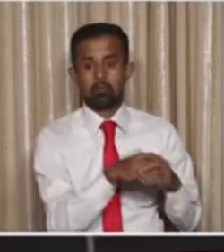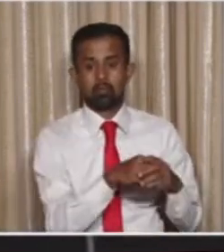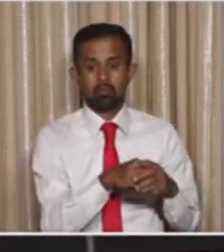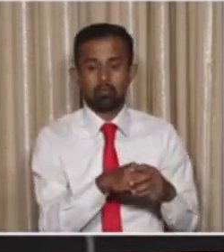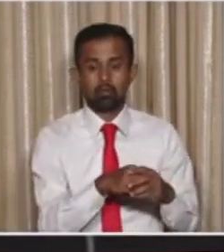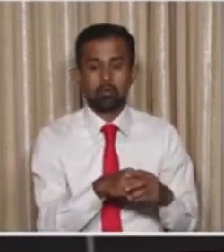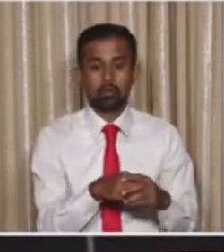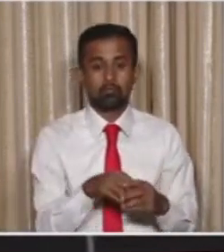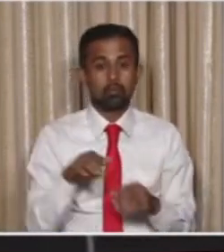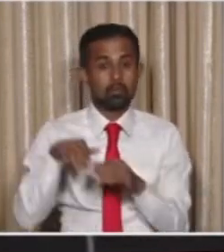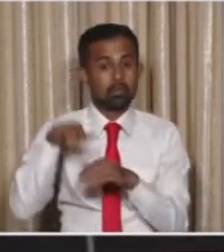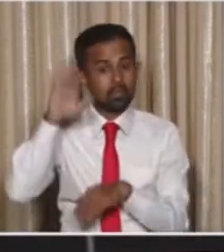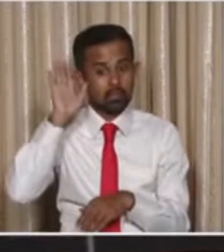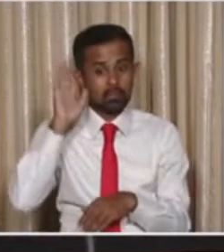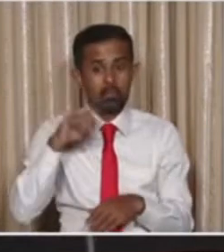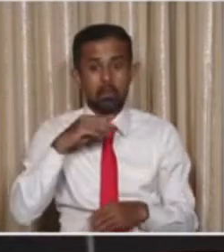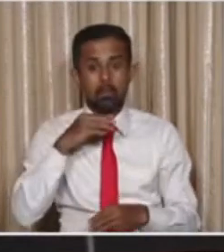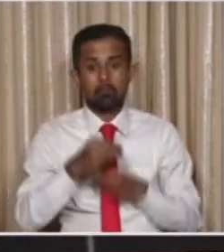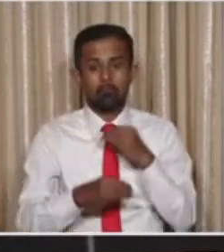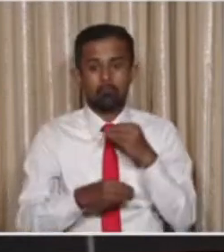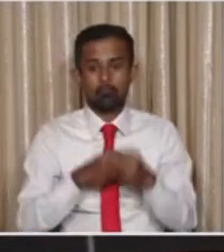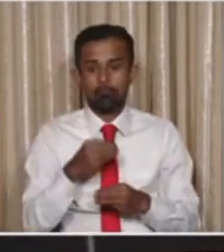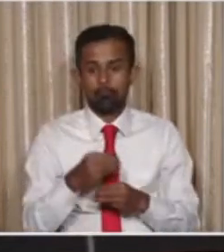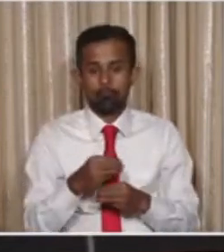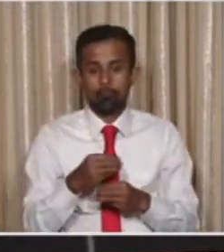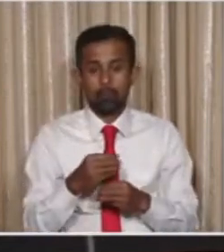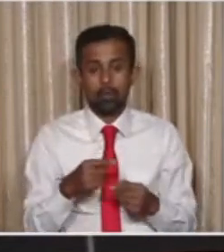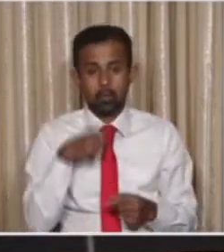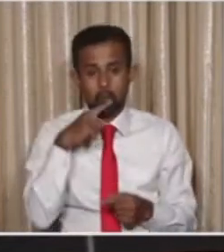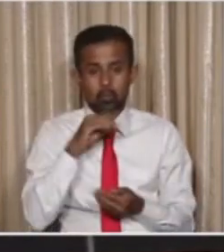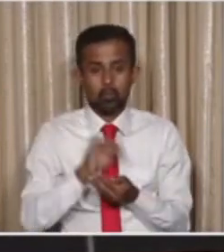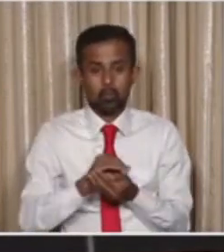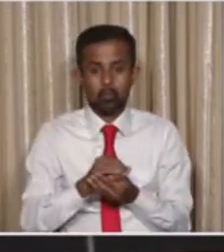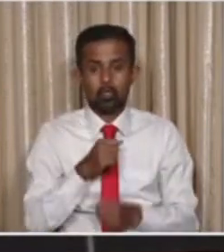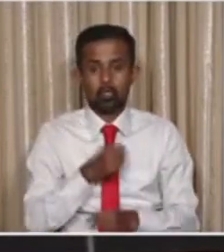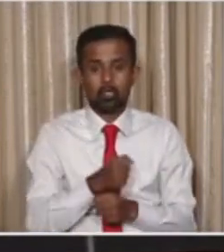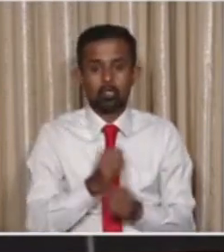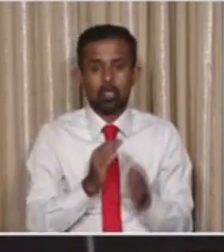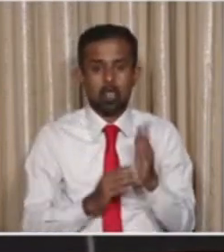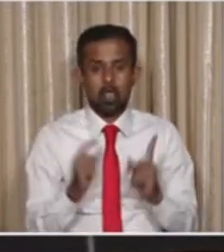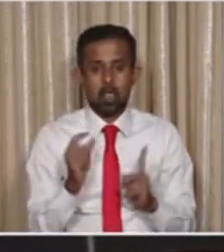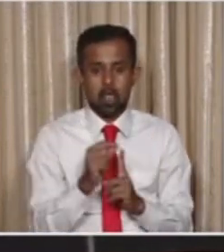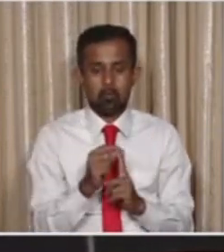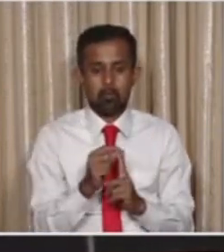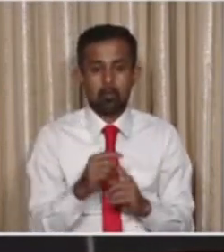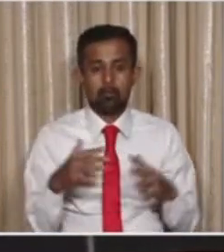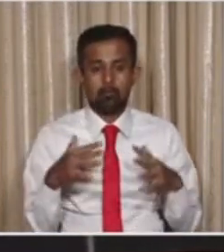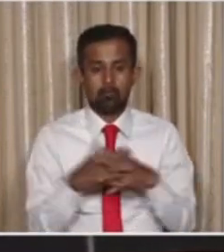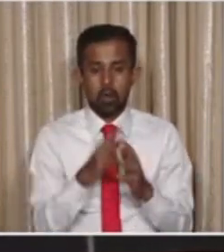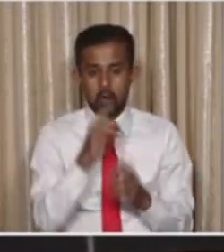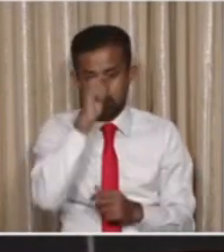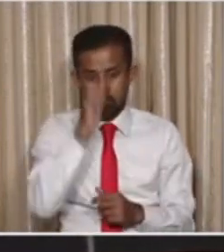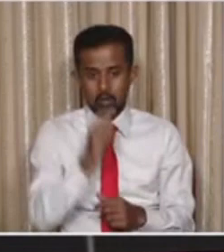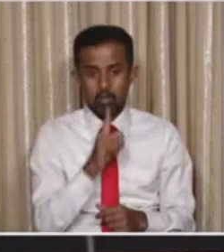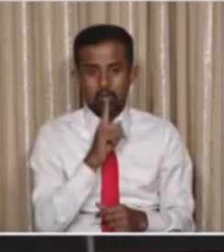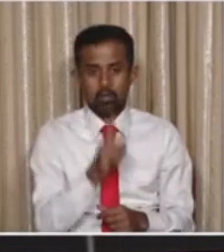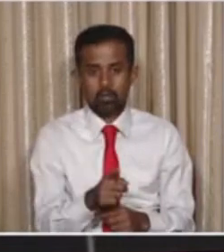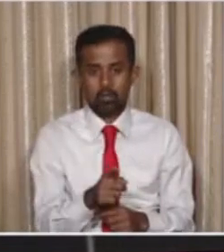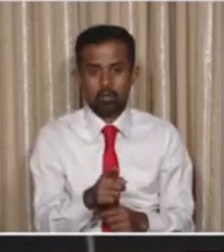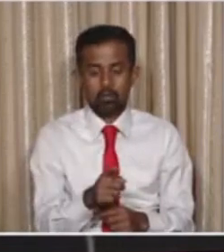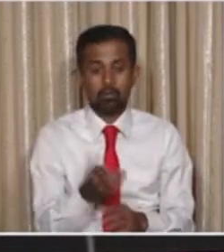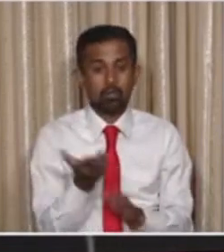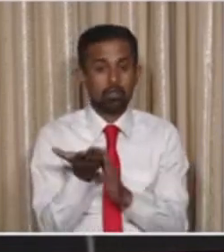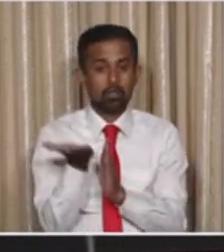මොකද මම මේ කාලේ වෙළඳ වෙරළ සංරක්ෂණ රාජ්‍ය ඇමති. ඒ නිසා විජේදාස රාජපක්ෂ මහත්මයා කියනවා ඔව්